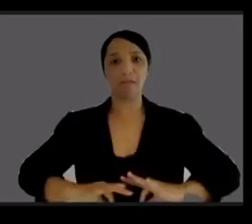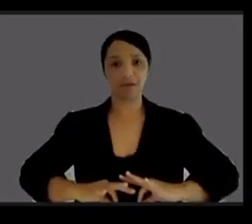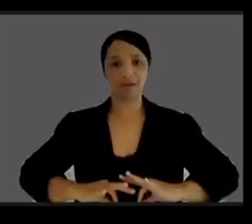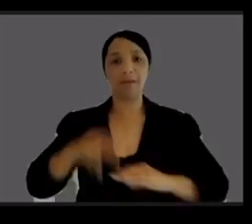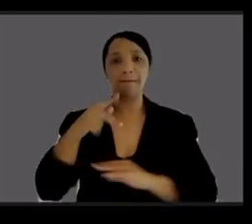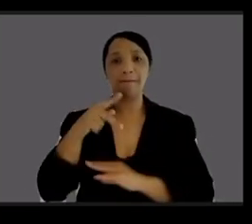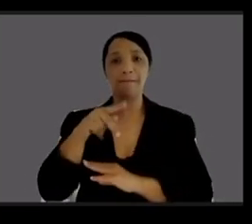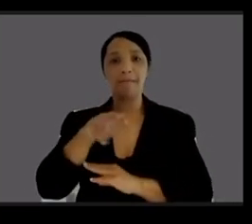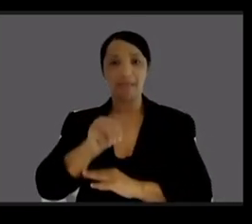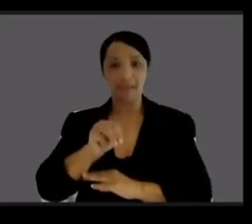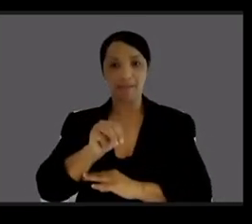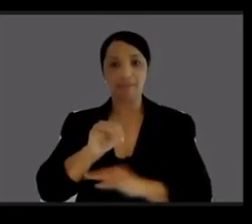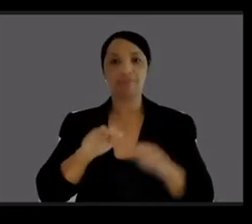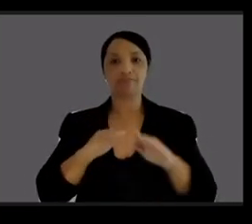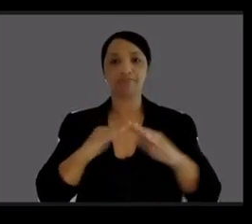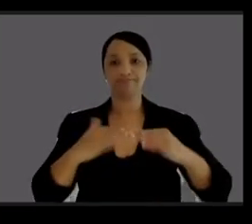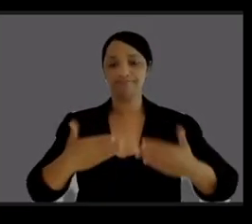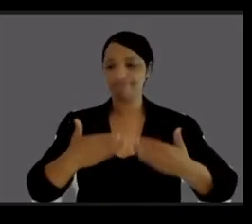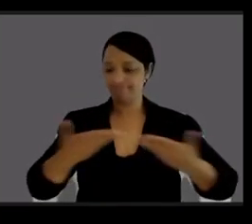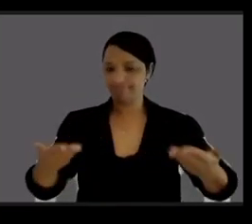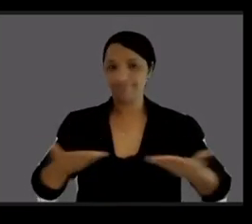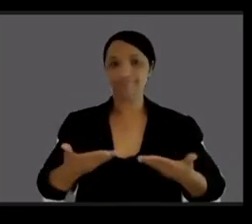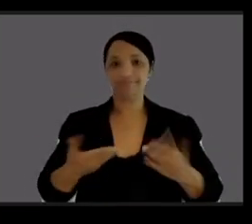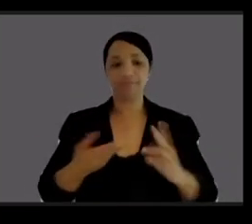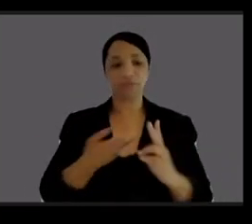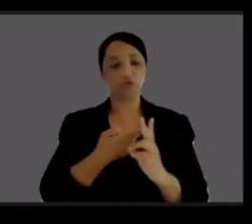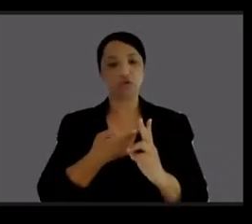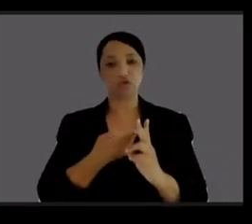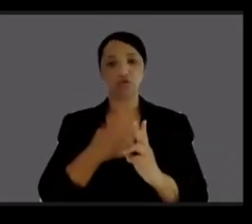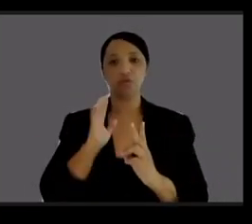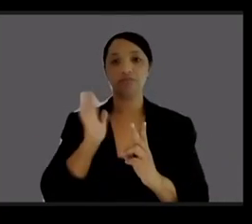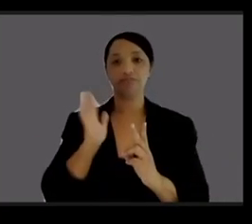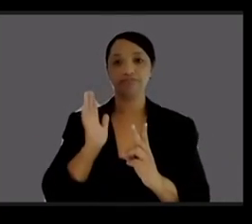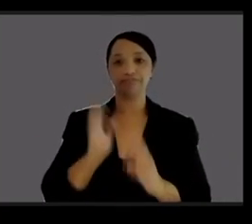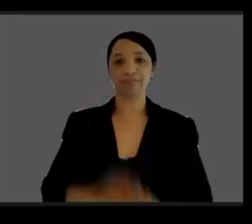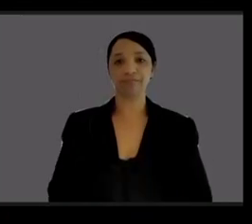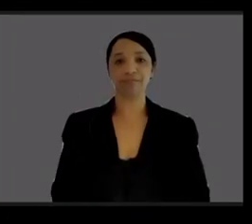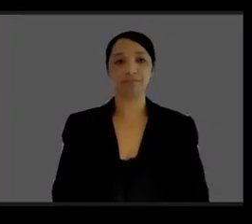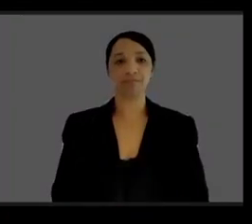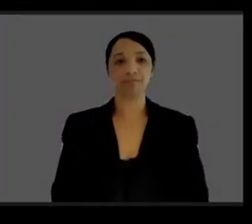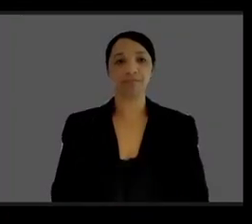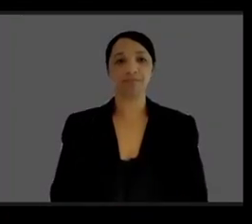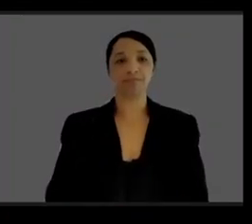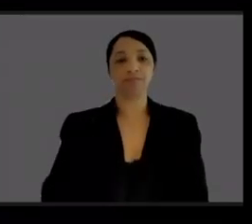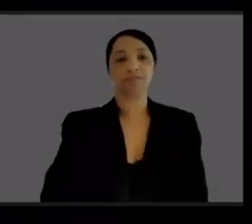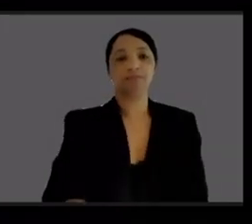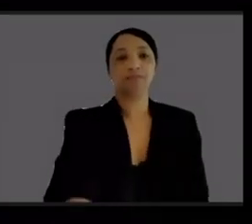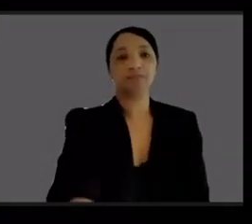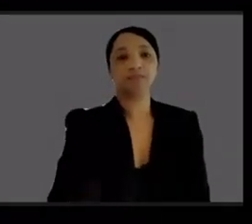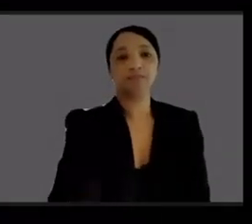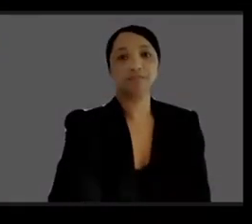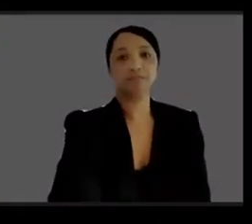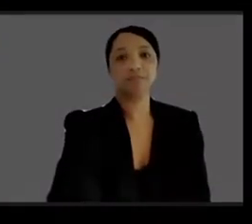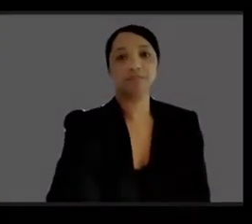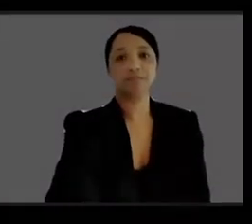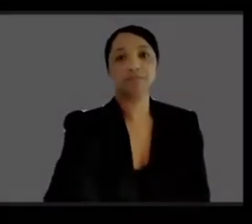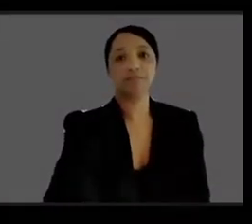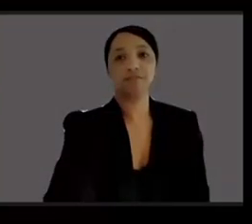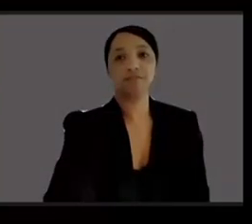台。有请李副秘书长和岸田首相上台。